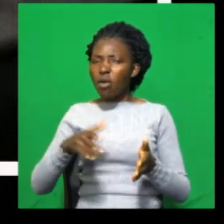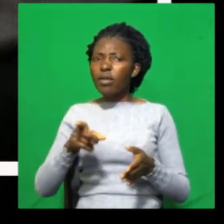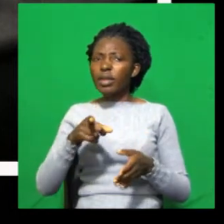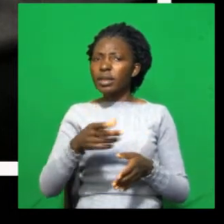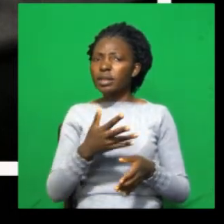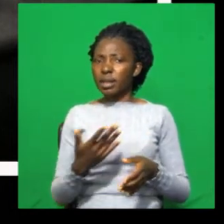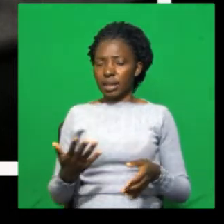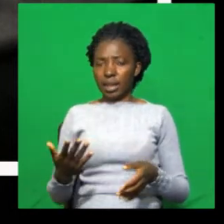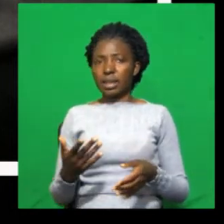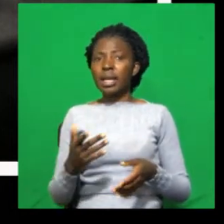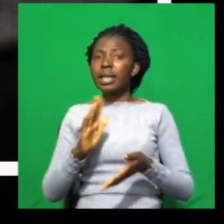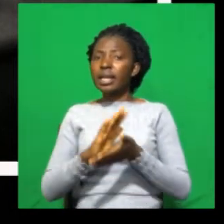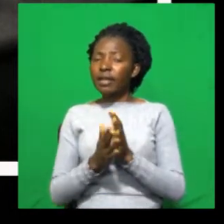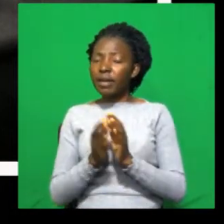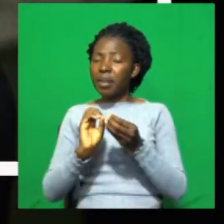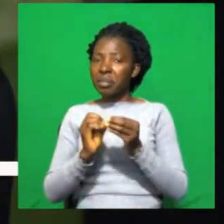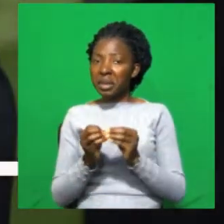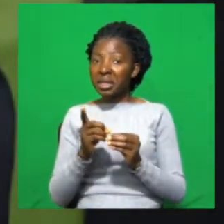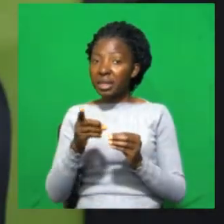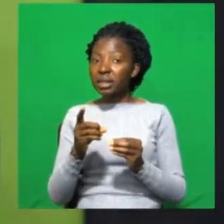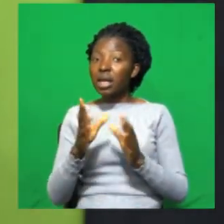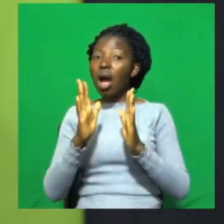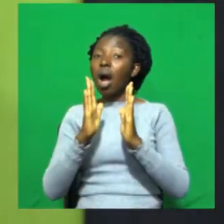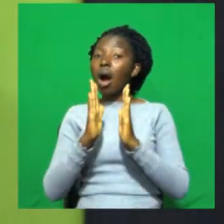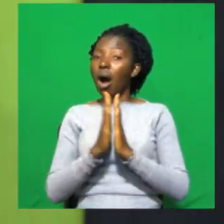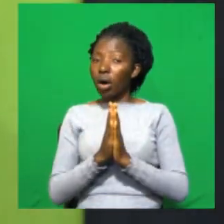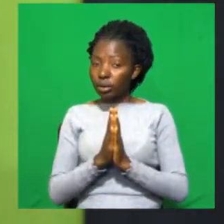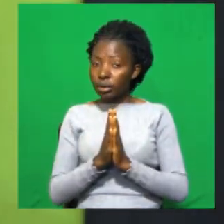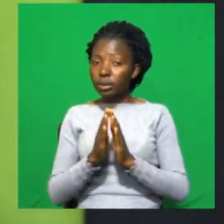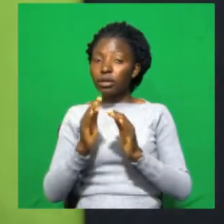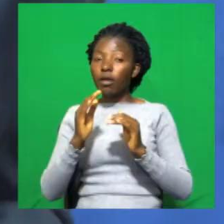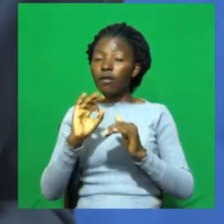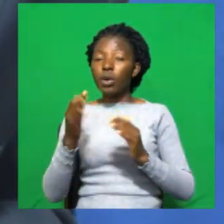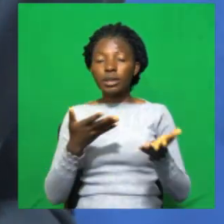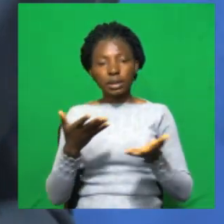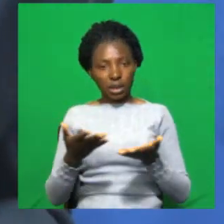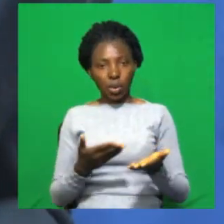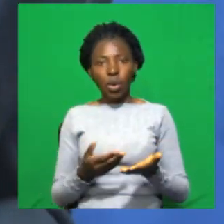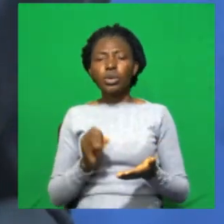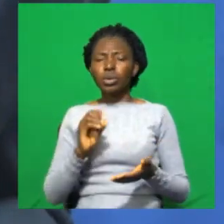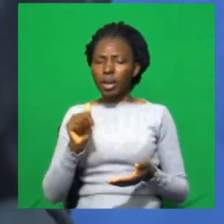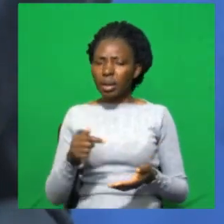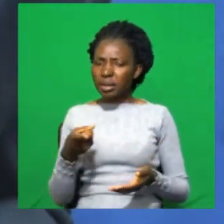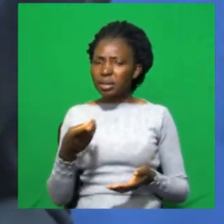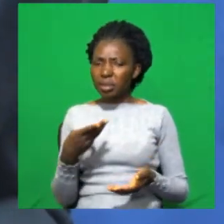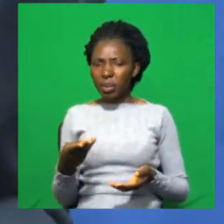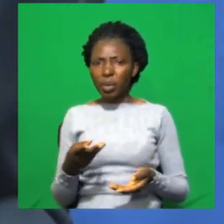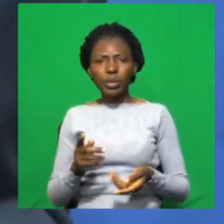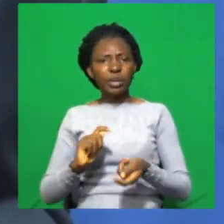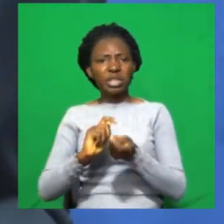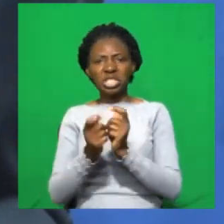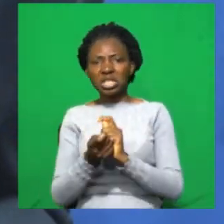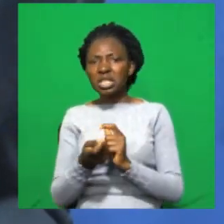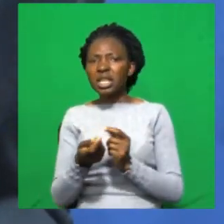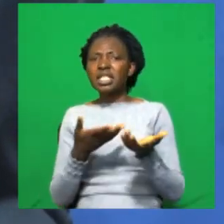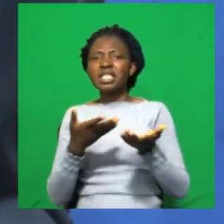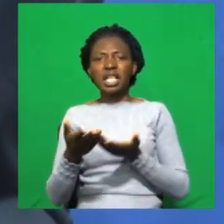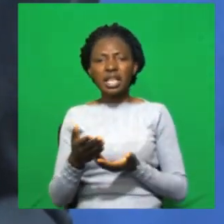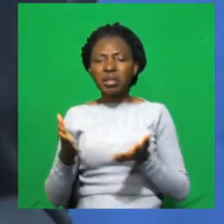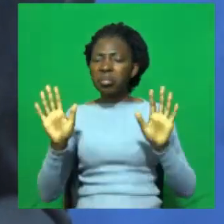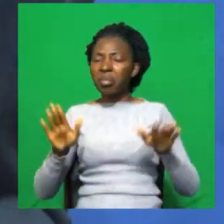vangu imba yokutengesera. Iri kunzi imba yababa vangu David. Mutemberi kavanhu vaitsinhanisa njiva vachitengesa